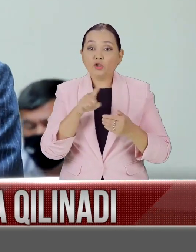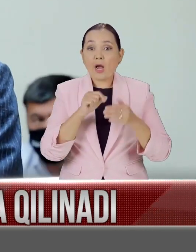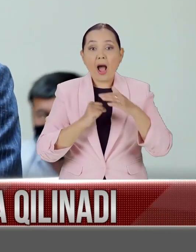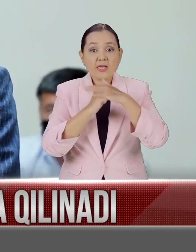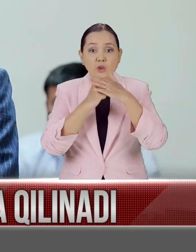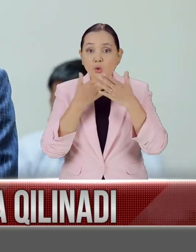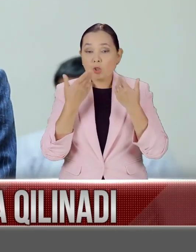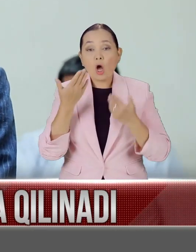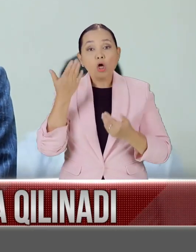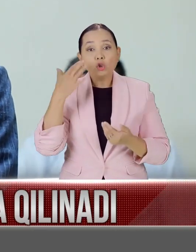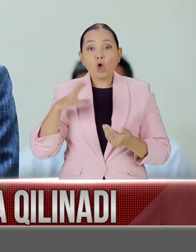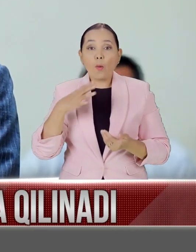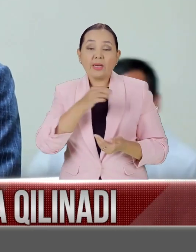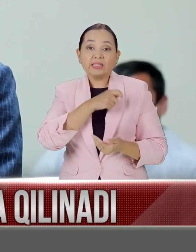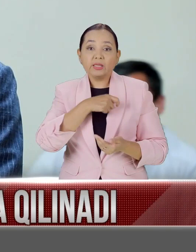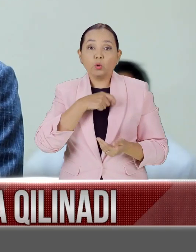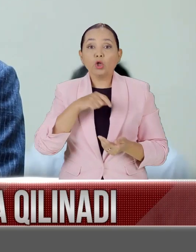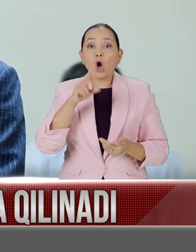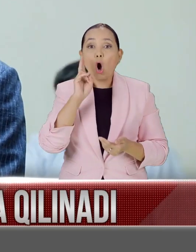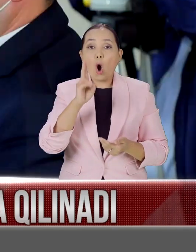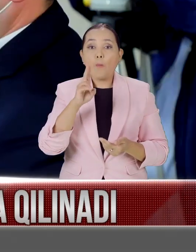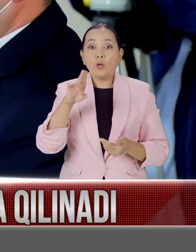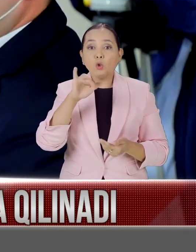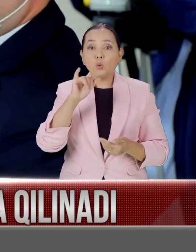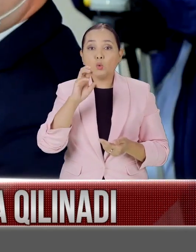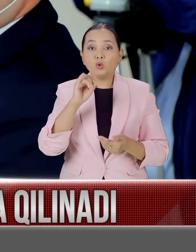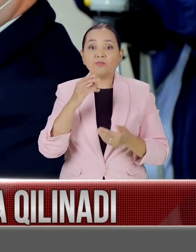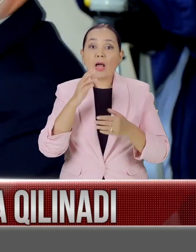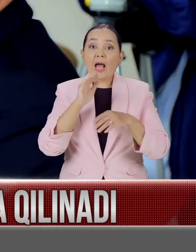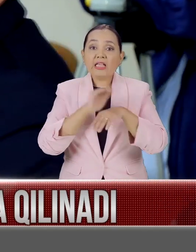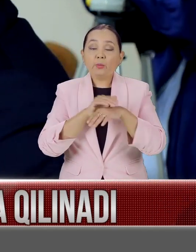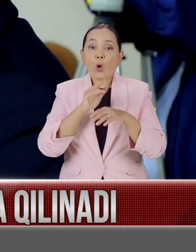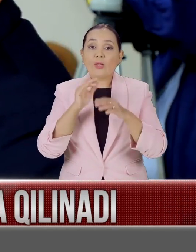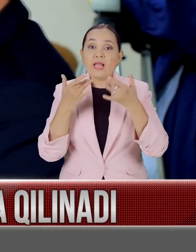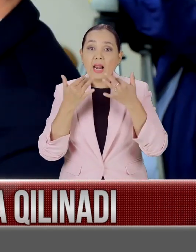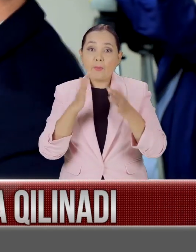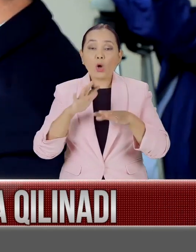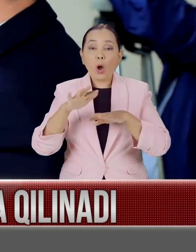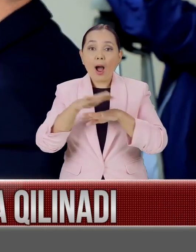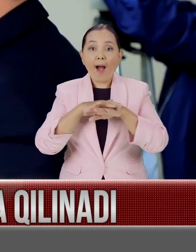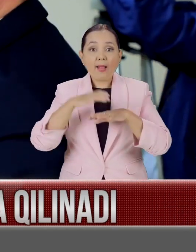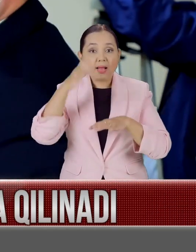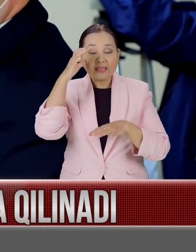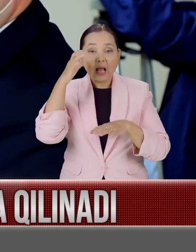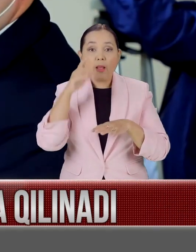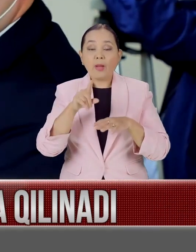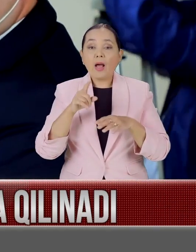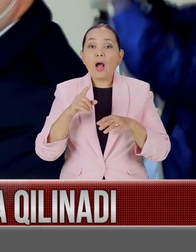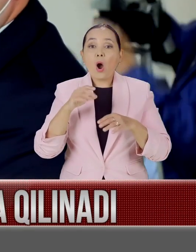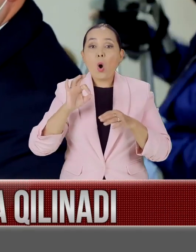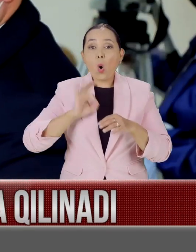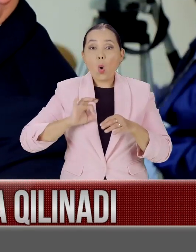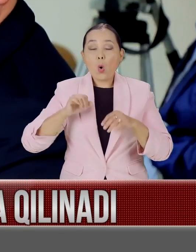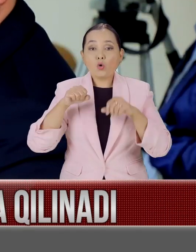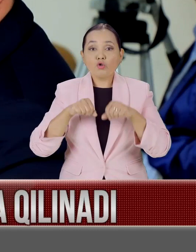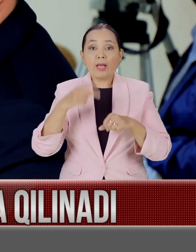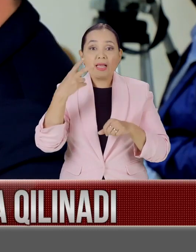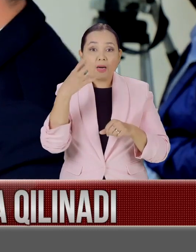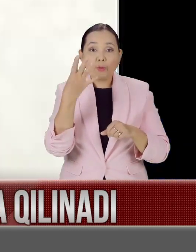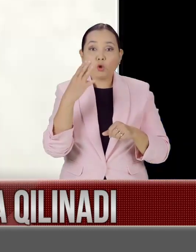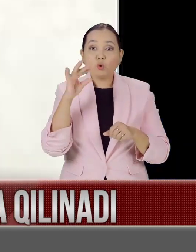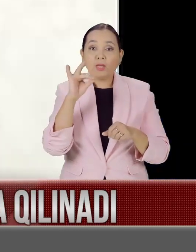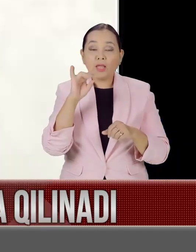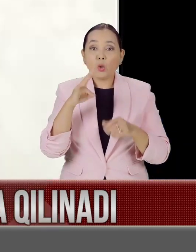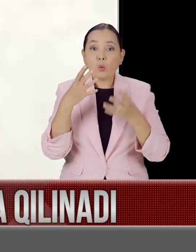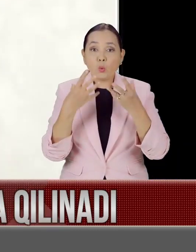asos topmadim. Sobiq deputat Qobul Do'stovdan isbot talab qilayotgan vakil Xalq ta'limi vazirligi huquqshunosi. Chunki shu yilning 24-iyun sanasida